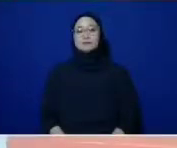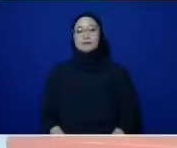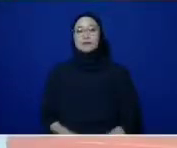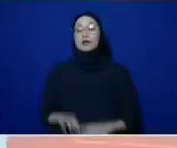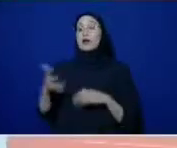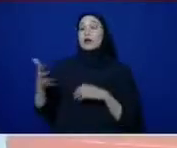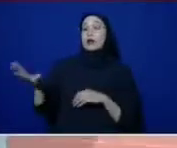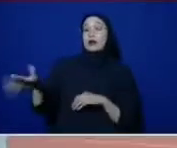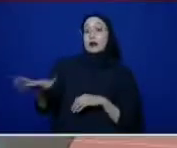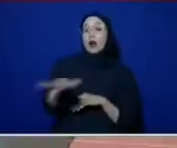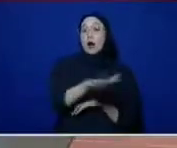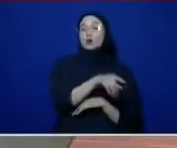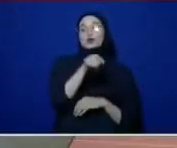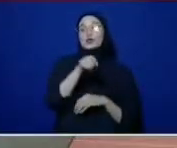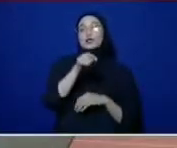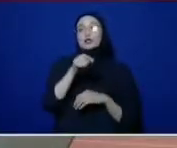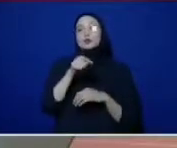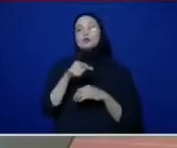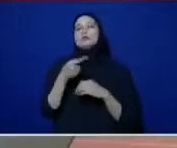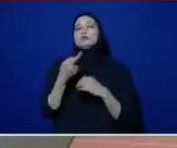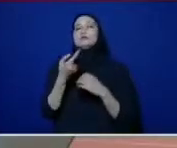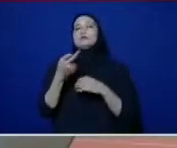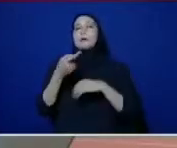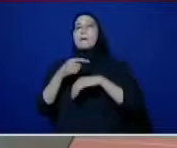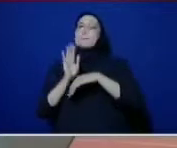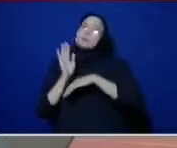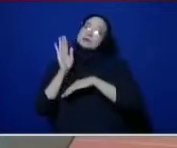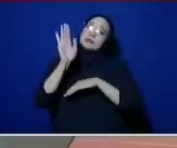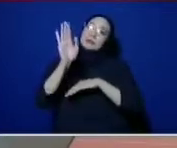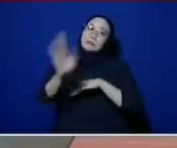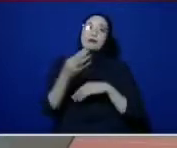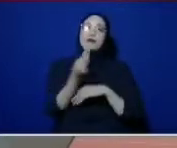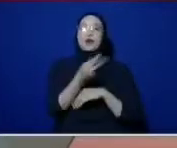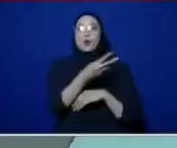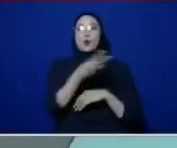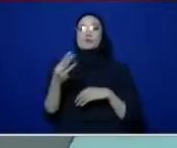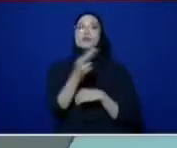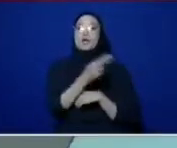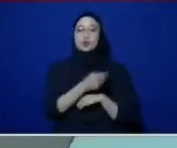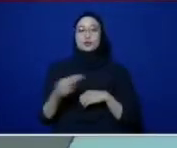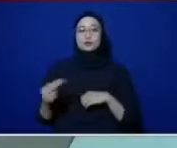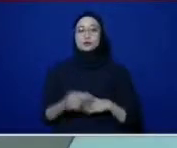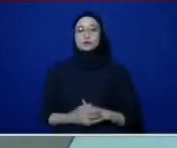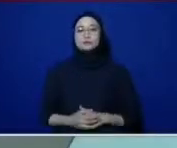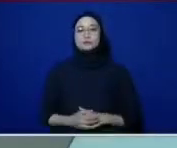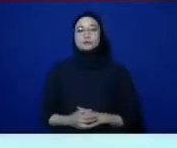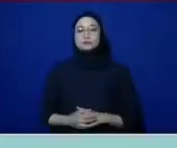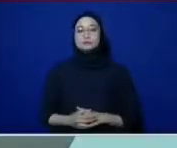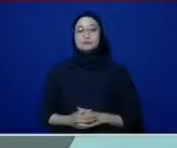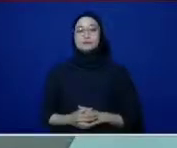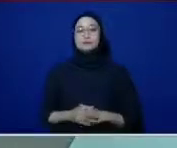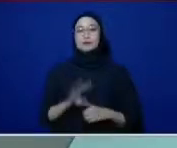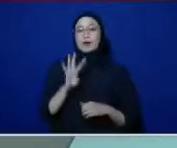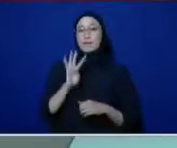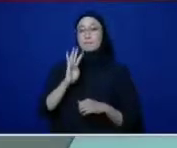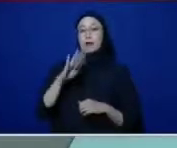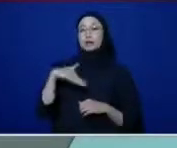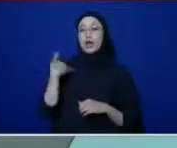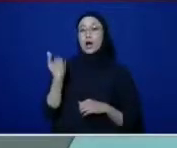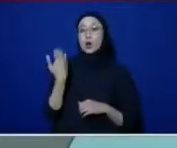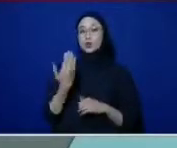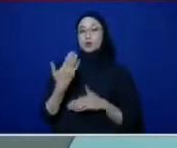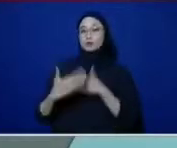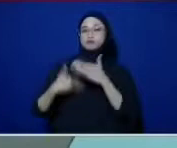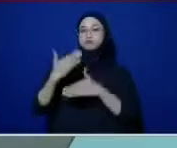Laut adalah masa depan ekonomi negara kita Indonesia. Dalam 4 tahun ini, kita